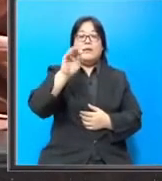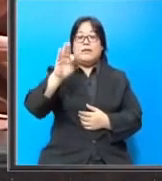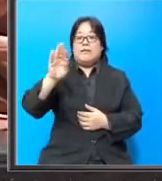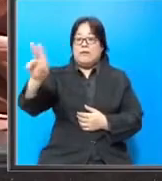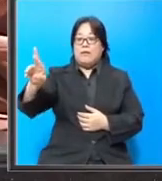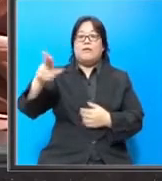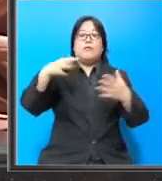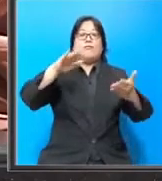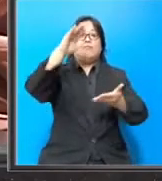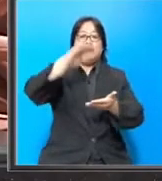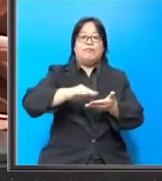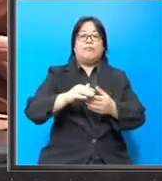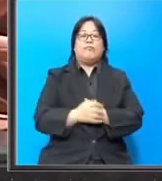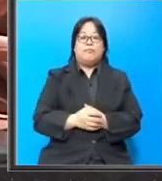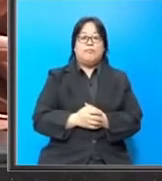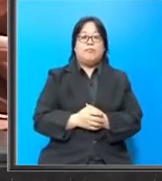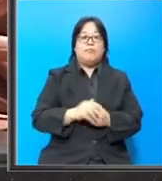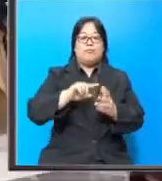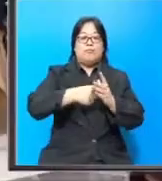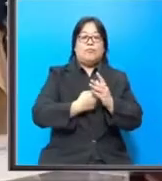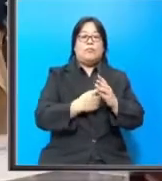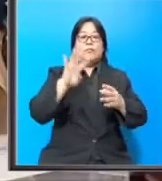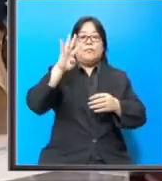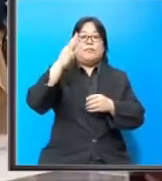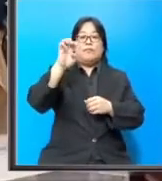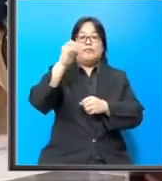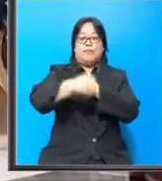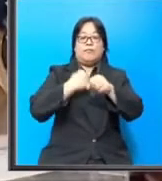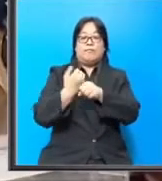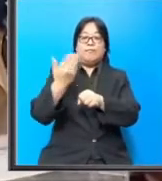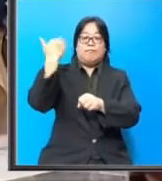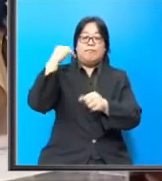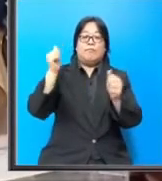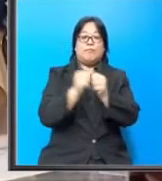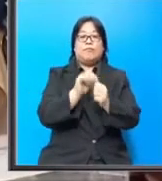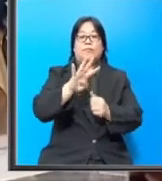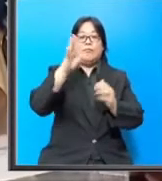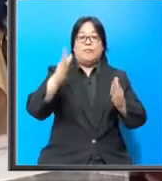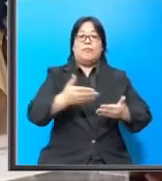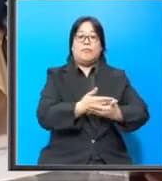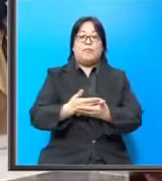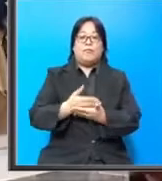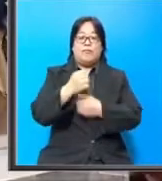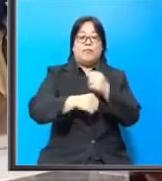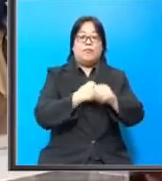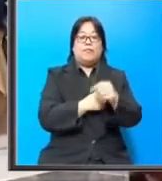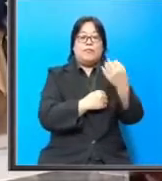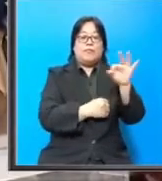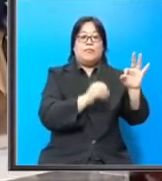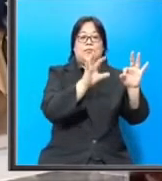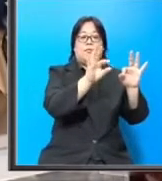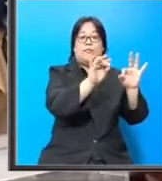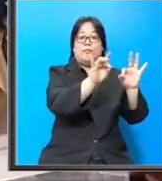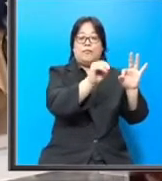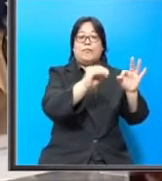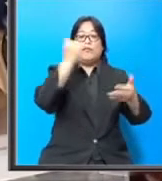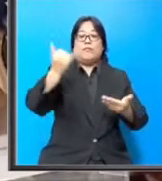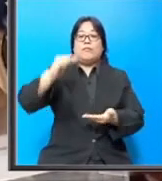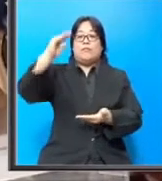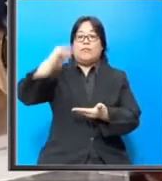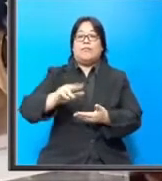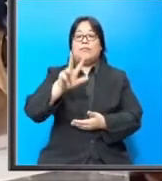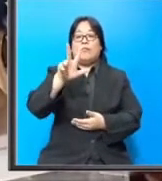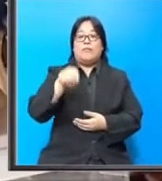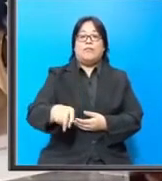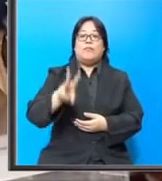telah menurun dengan pesat sejak empat dekat lalu dengan empat orang anak pada tahun 1980 menurun